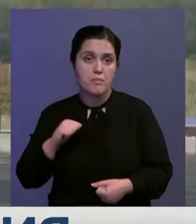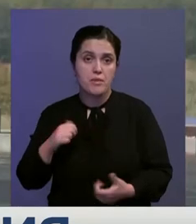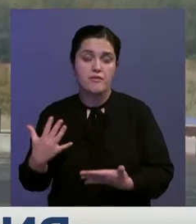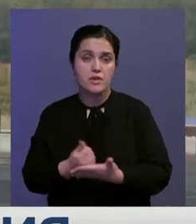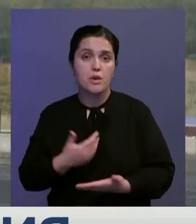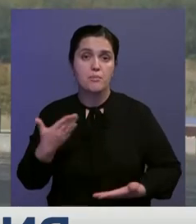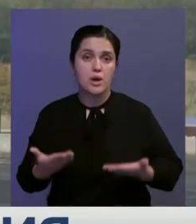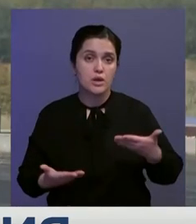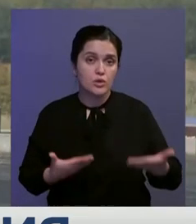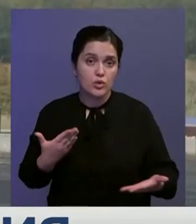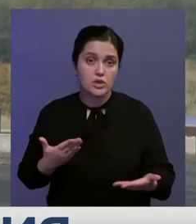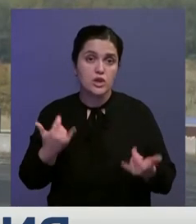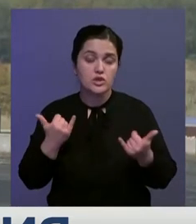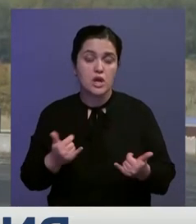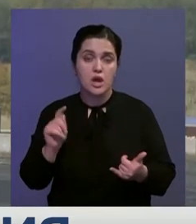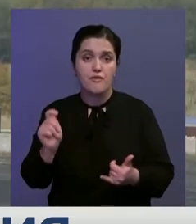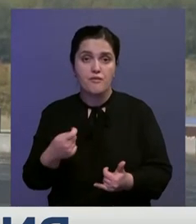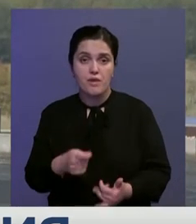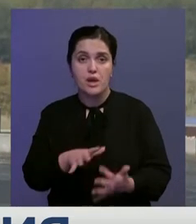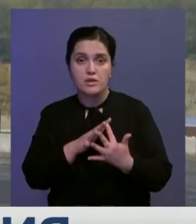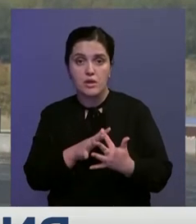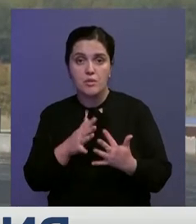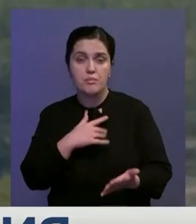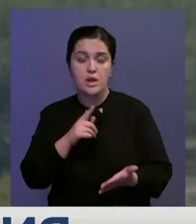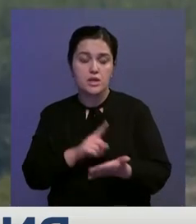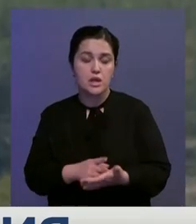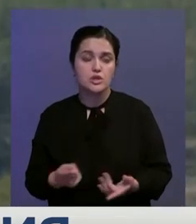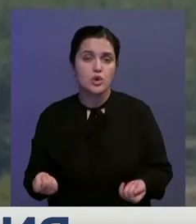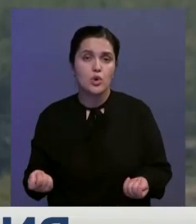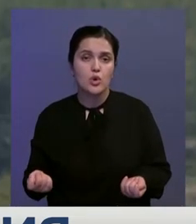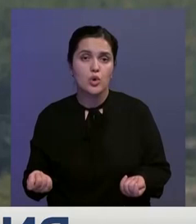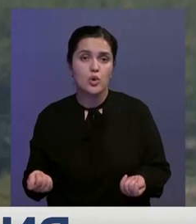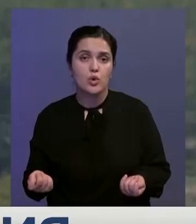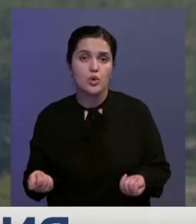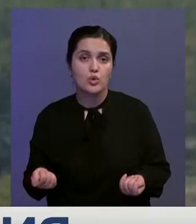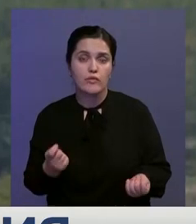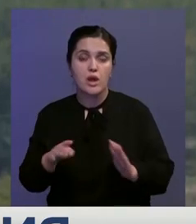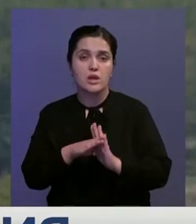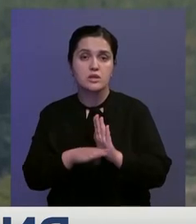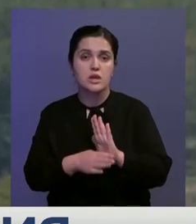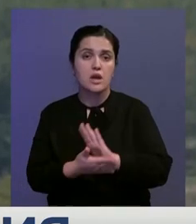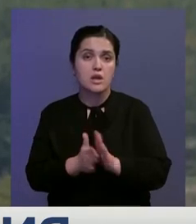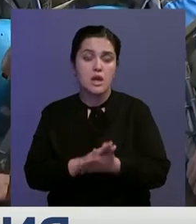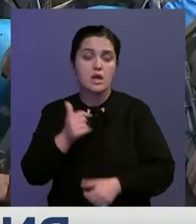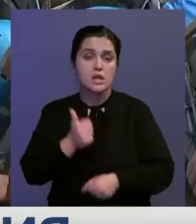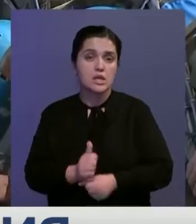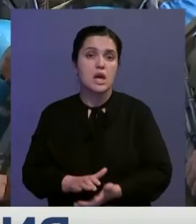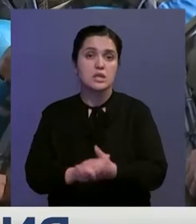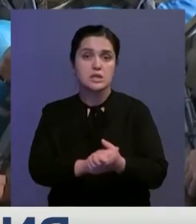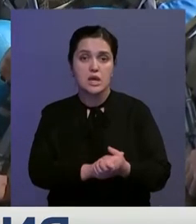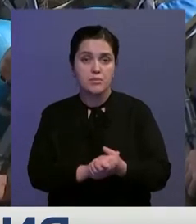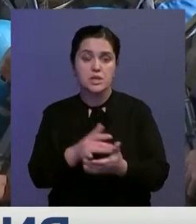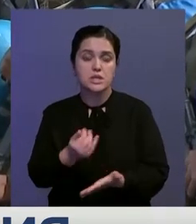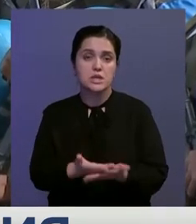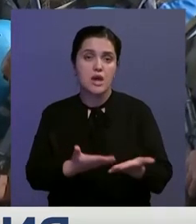к оценке действующих конфликтов мы должны руководствоваться резолюциями Генеральной Ассамблеи и